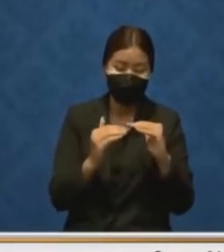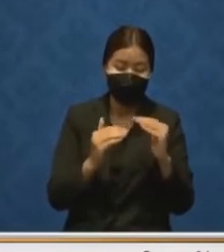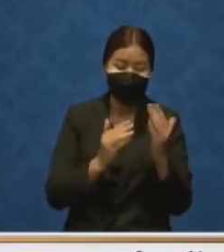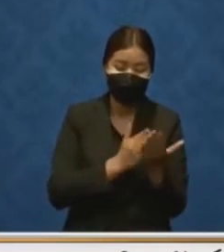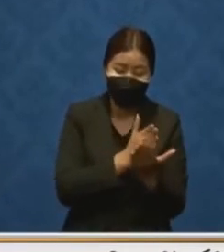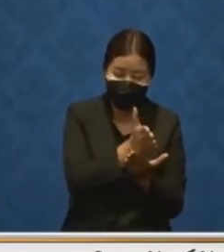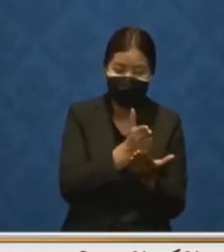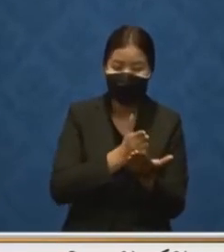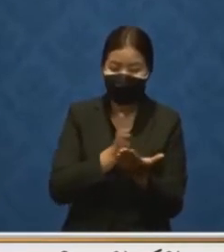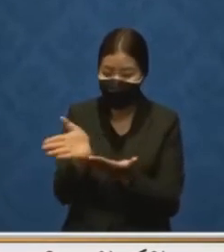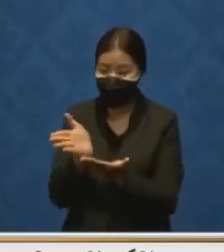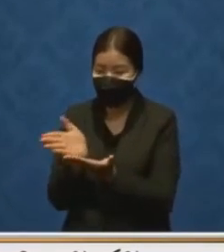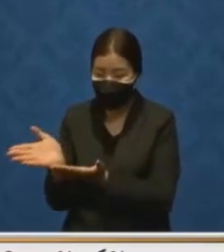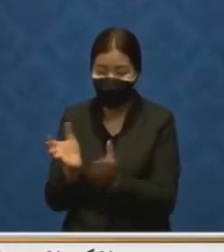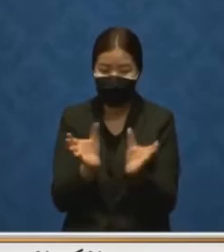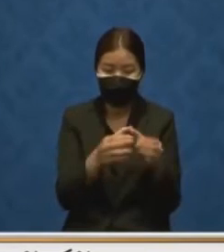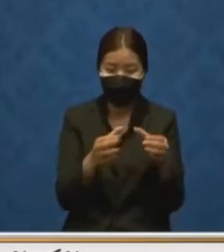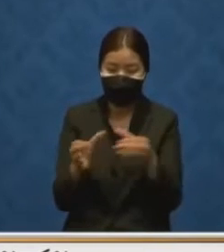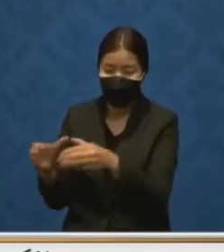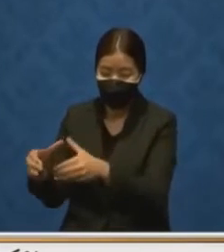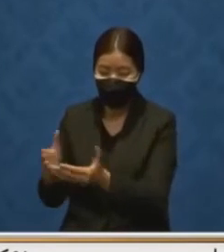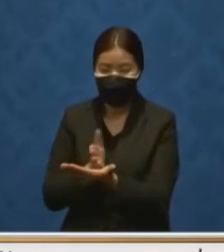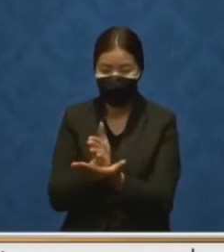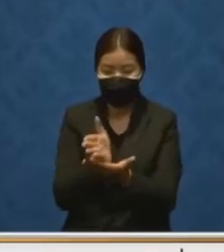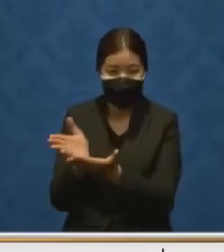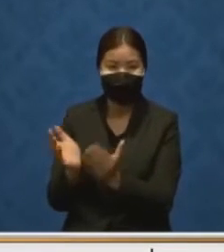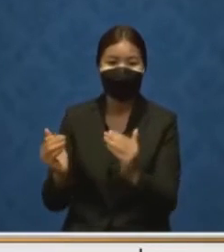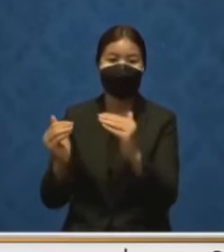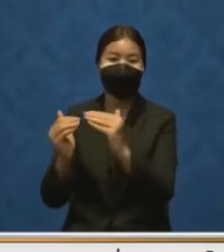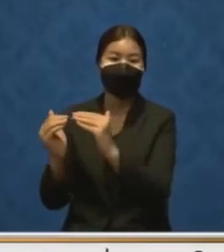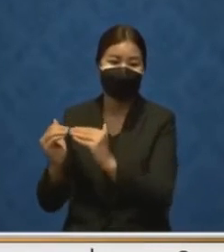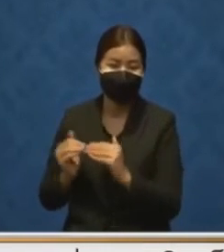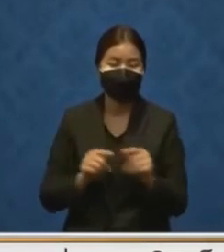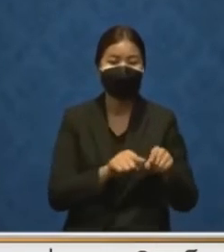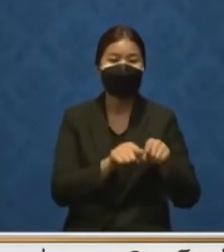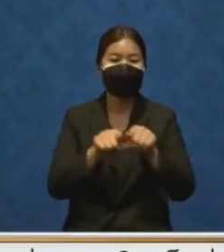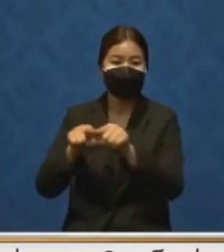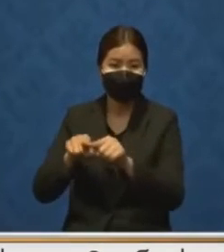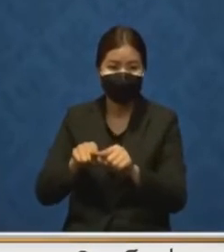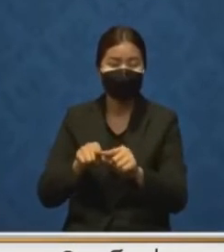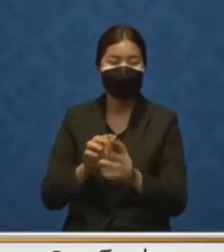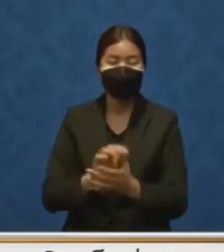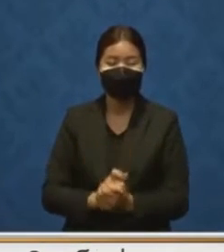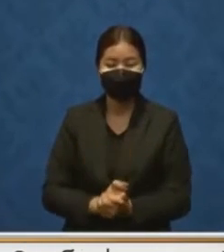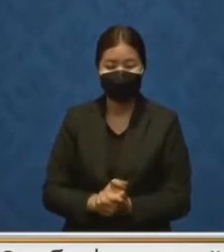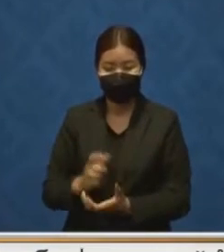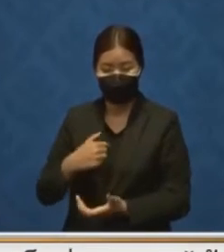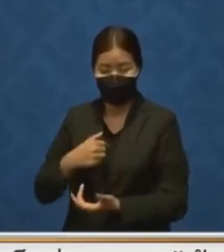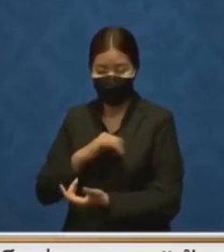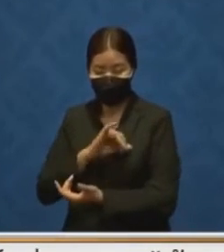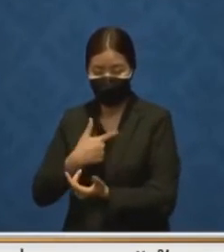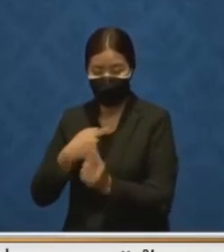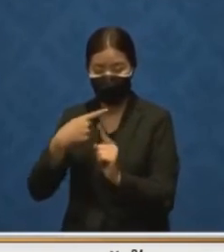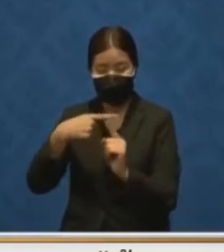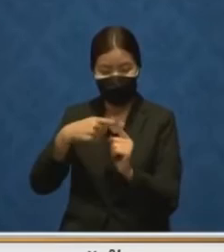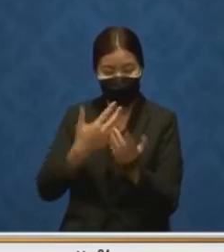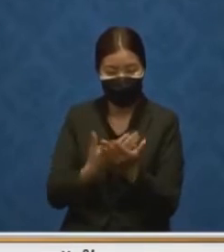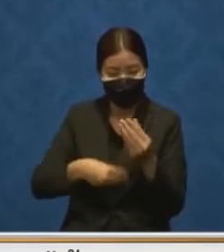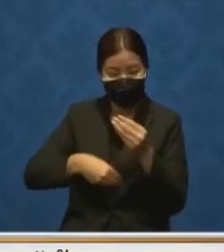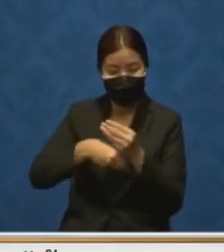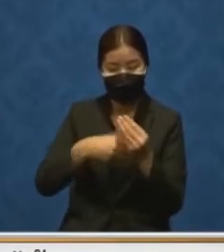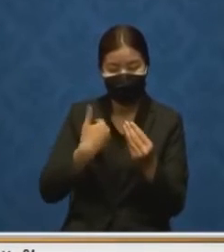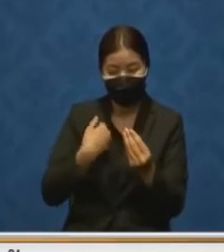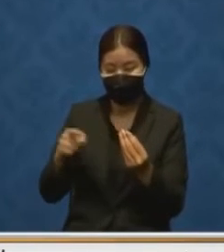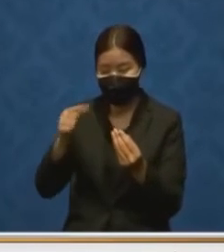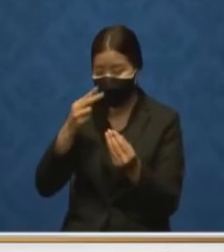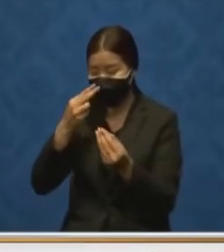ฝ่ายและแม้ว่ามัจะต้ปรับขึ้ไปบ้างในบางตัวแต่ก็ปรับขึ้นตามต้นทุนการผลิตและการข